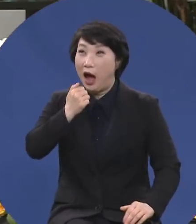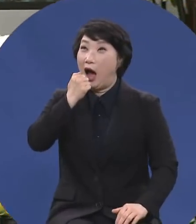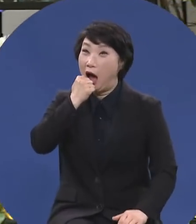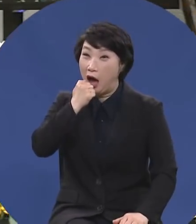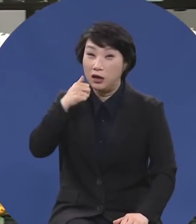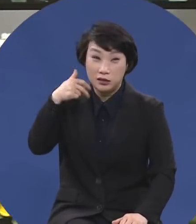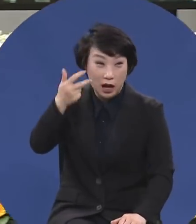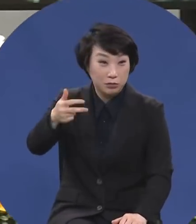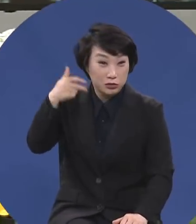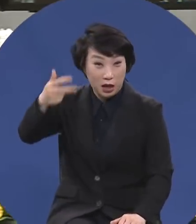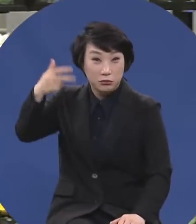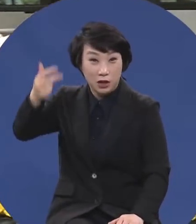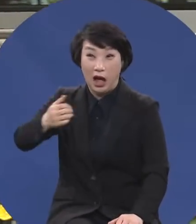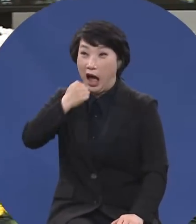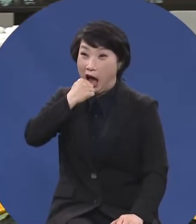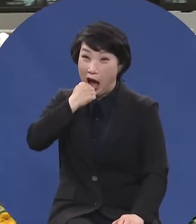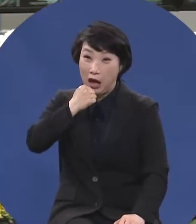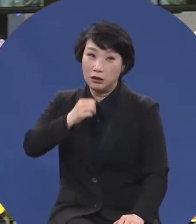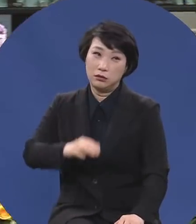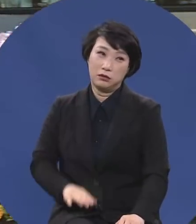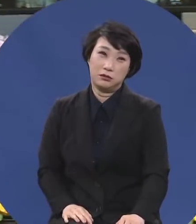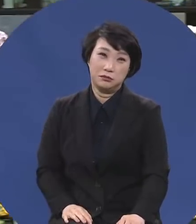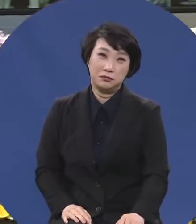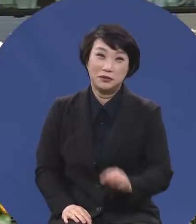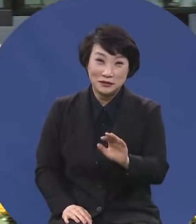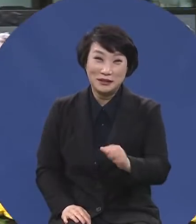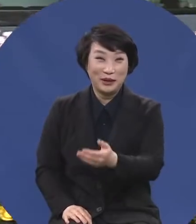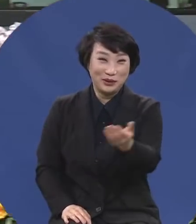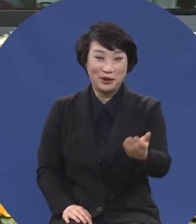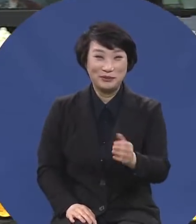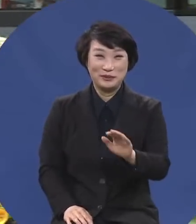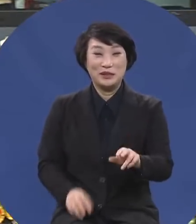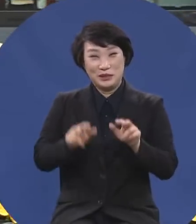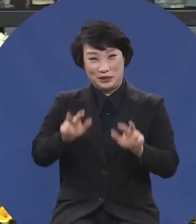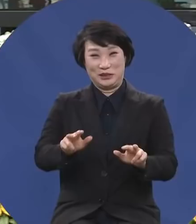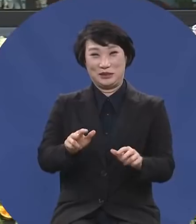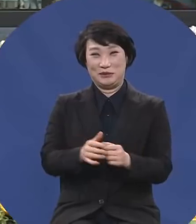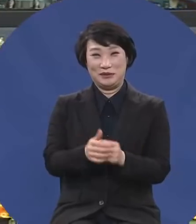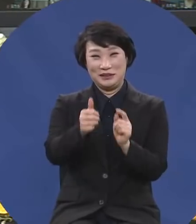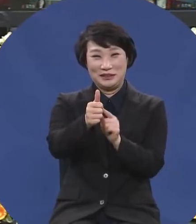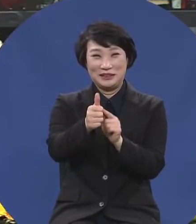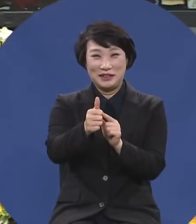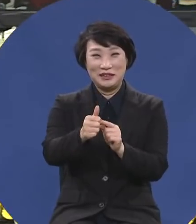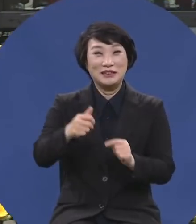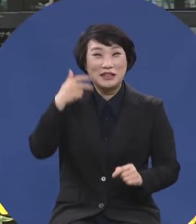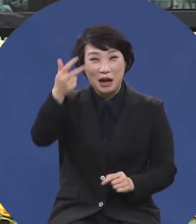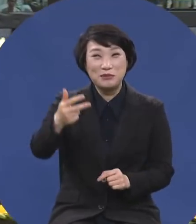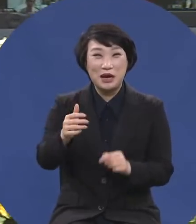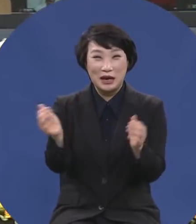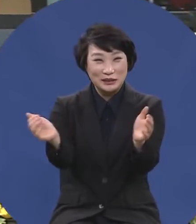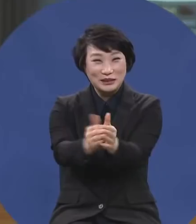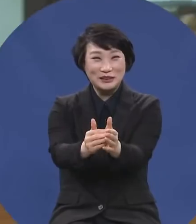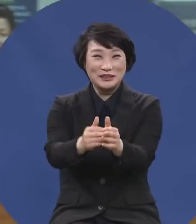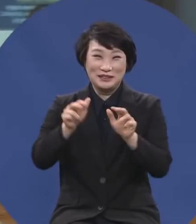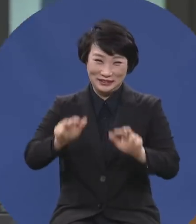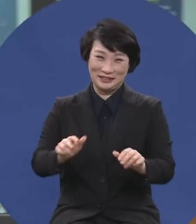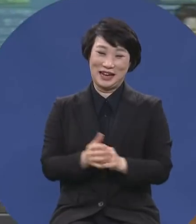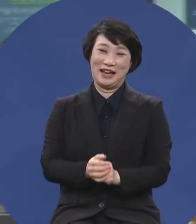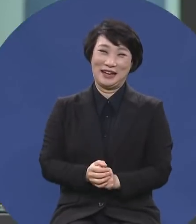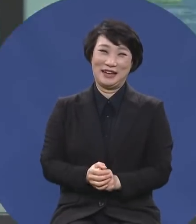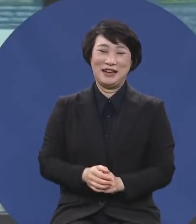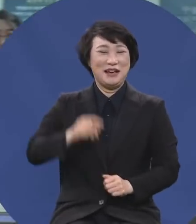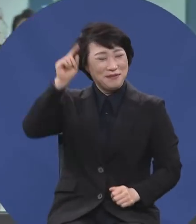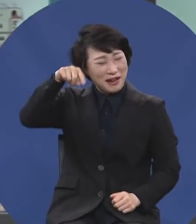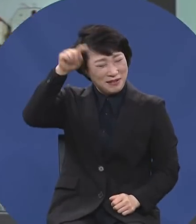다음 주. 그런데 보세요. 지금 와서요. 그 다음 주가 완전히 벌써 끝나버리고